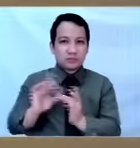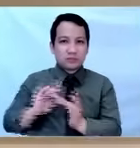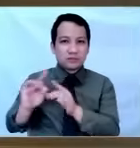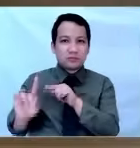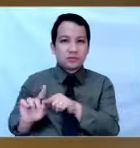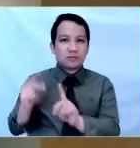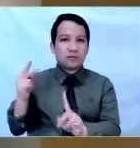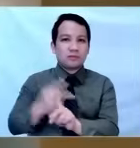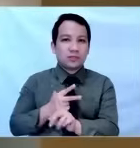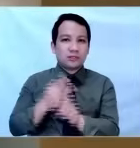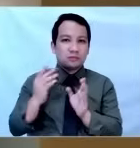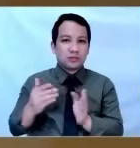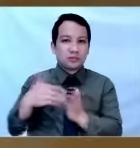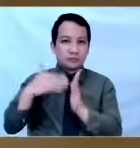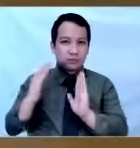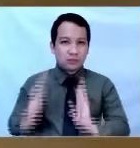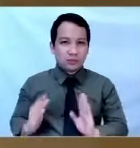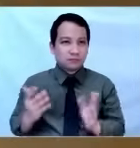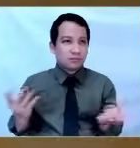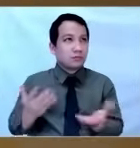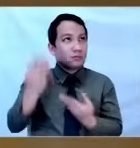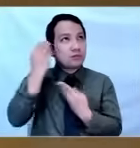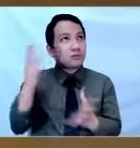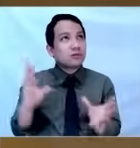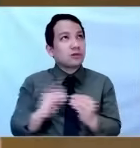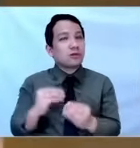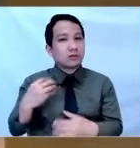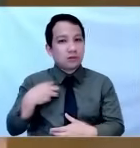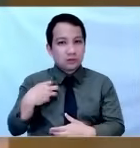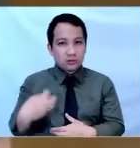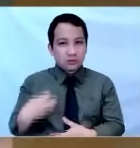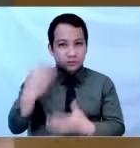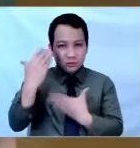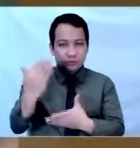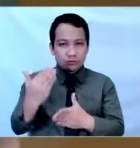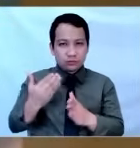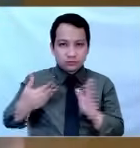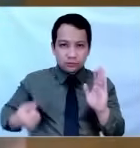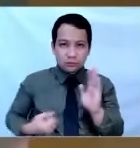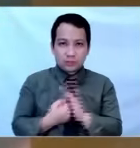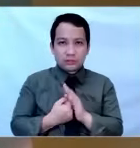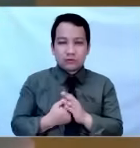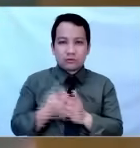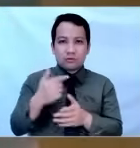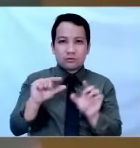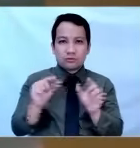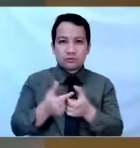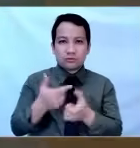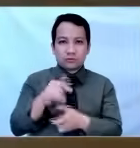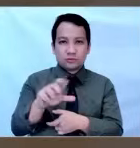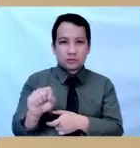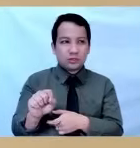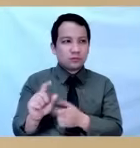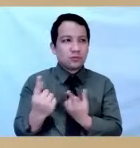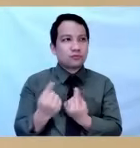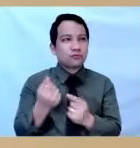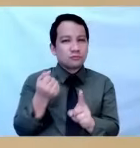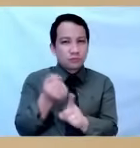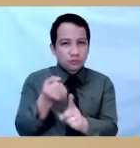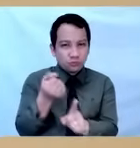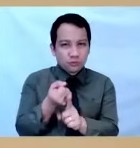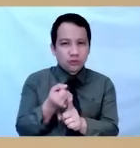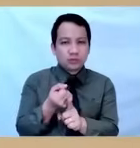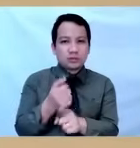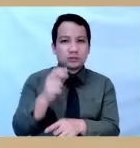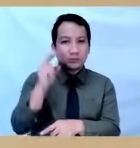victim. Hindi pa naman masabi ng mga pulis kung bahagi ng initiation sa fraternity o gang ang nangyaring pambubugbog. Pero ayon sa Naga